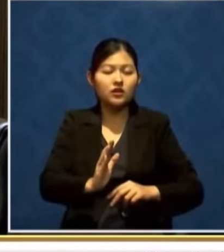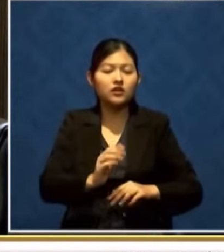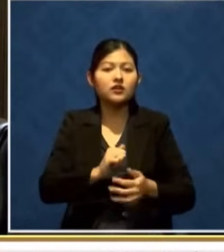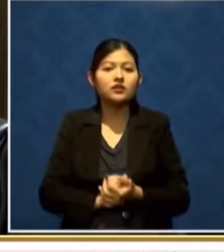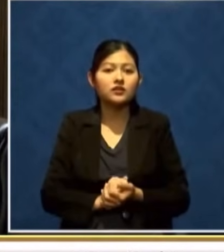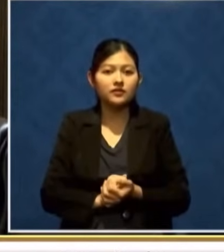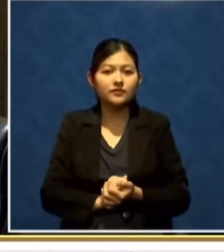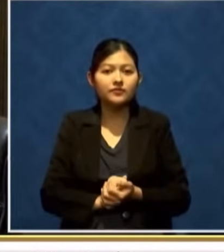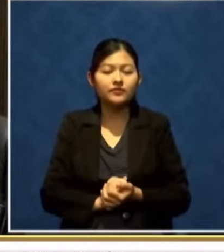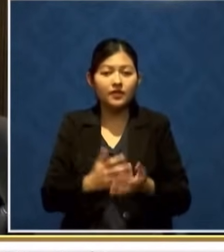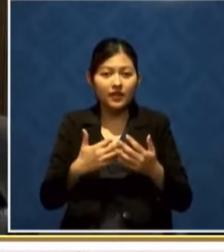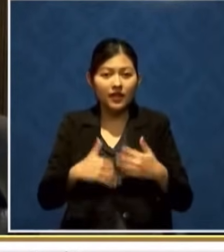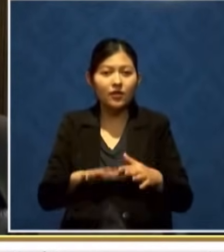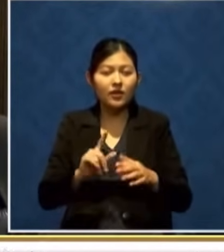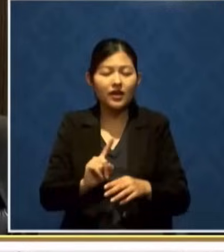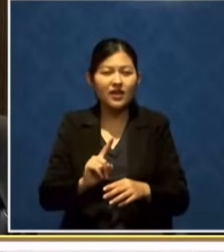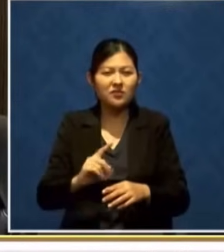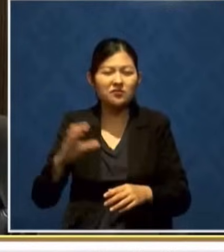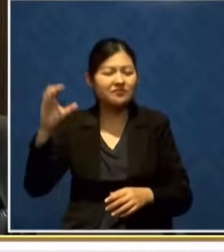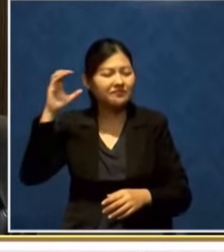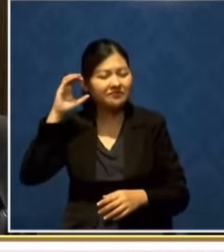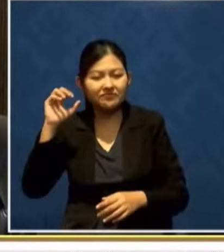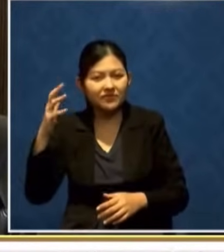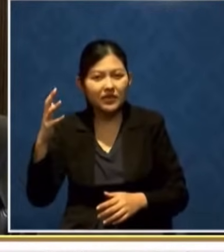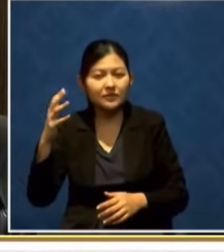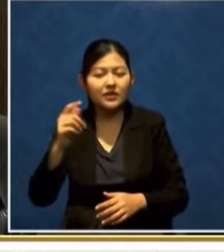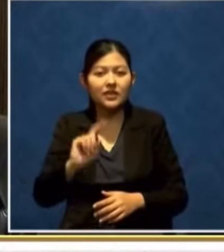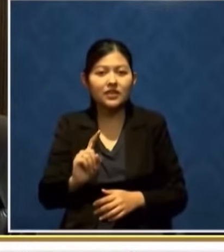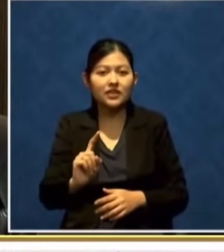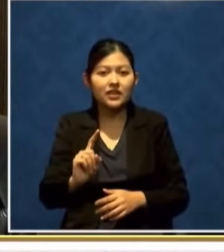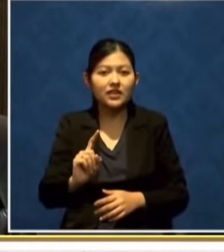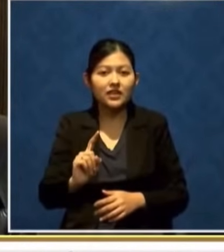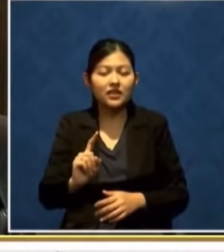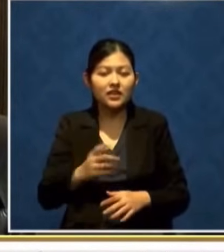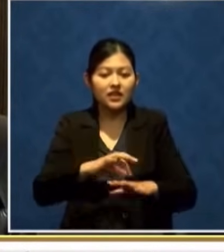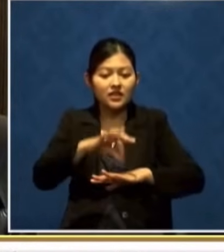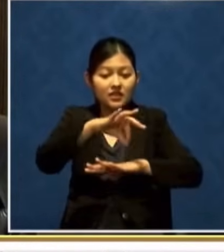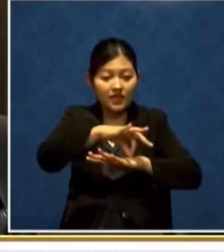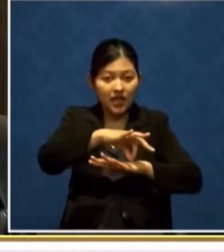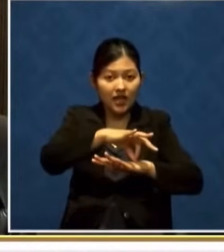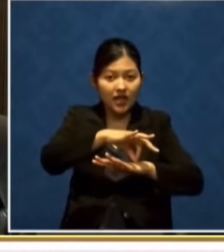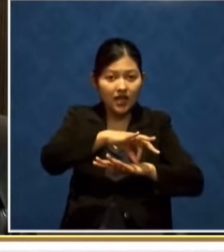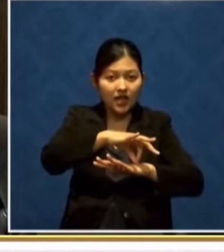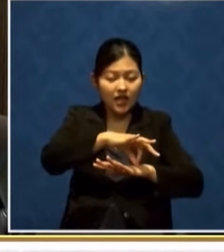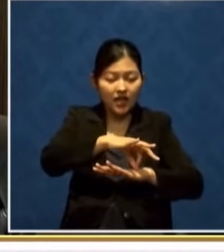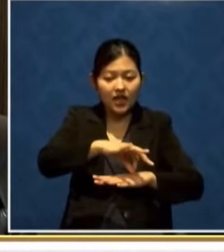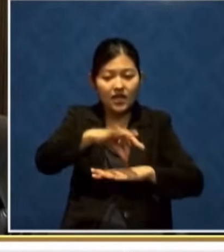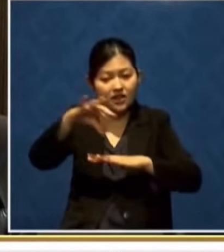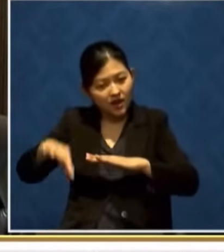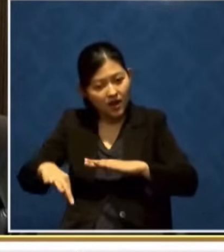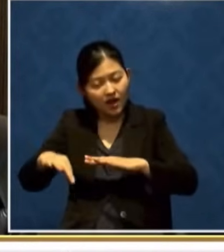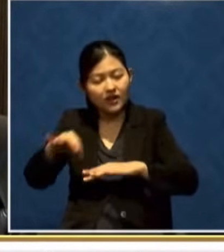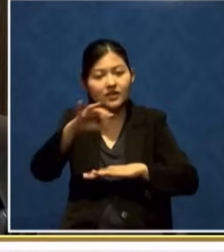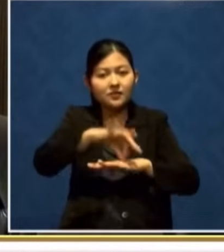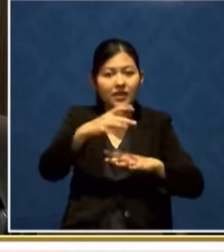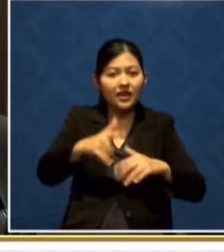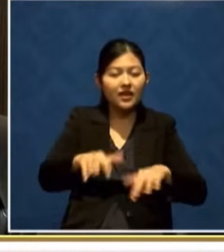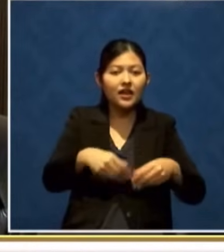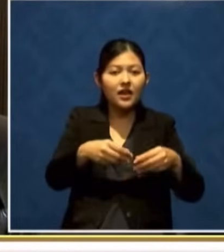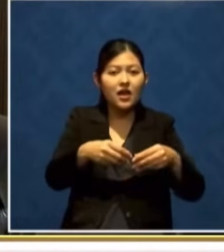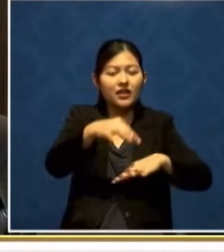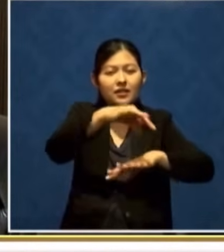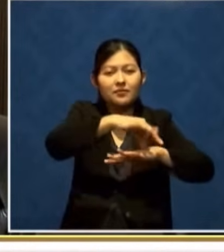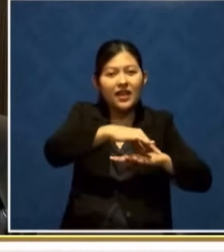นะครับยังขาดความเชื่อมั่นในเรื่องของการแต่งตั้งโยกย้ายภายในสำนักงานตำรวจแห่งชาติ